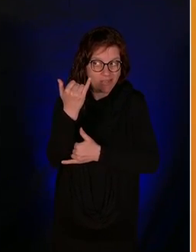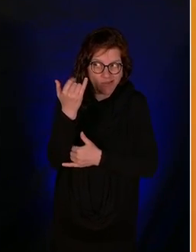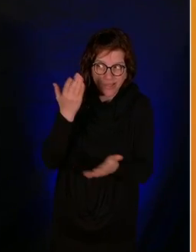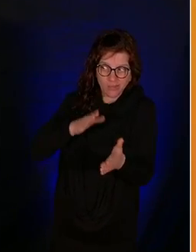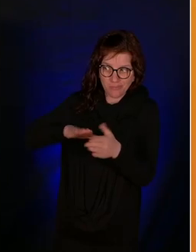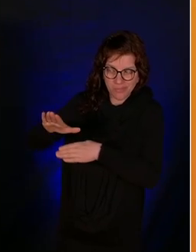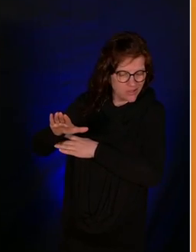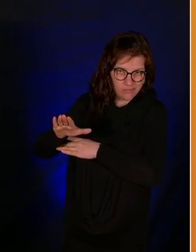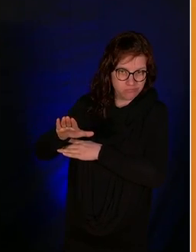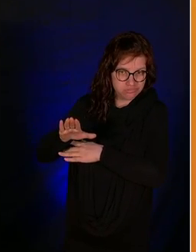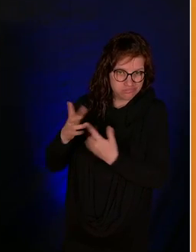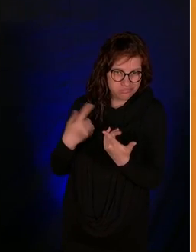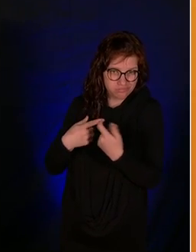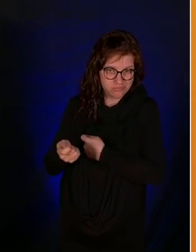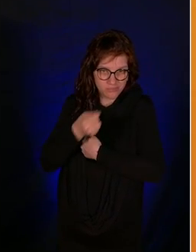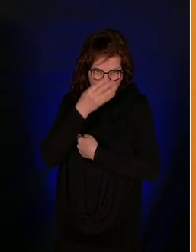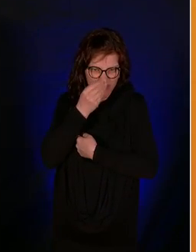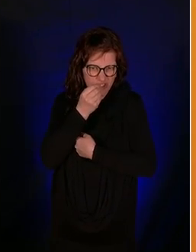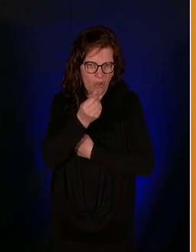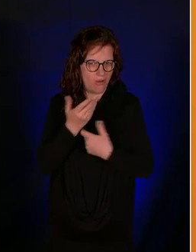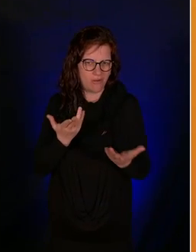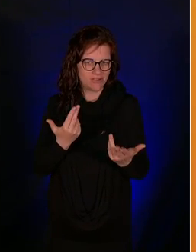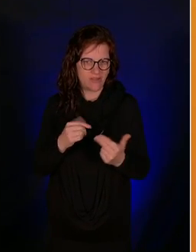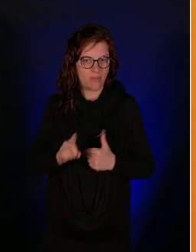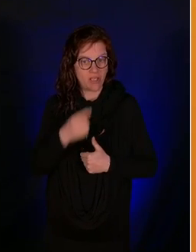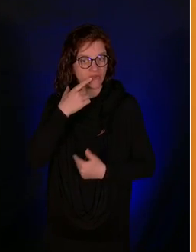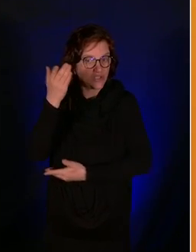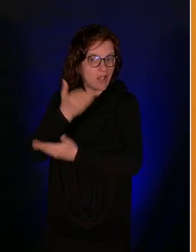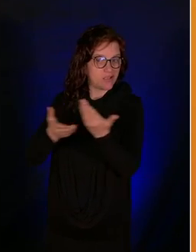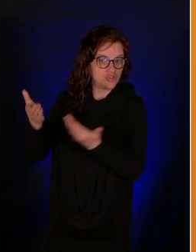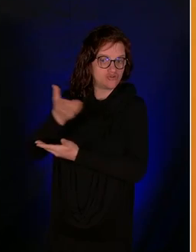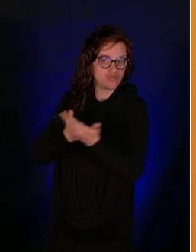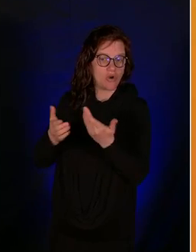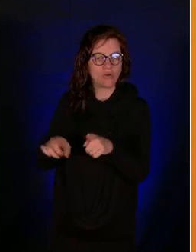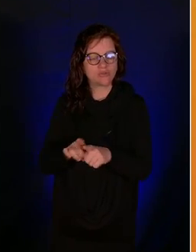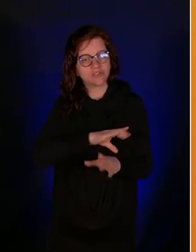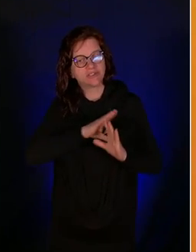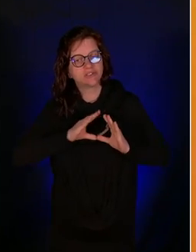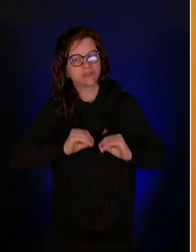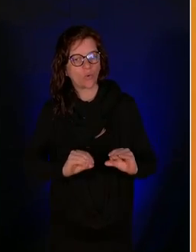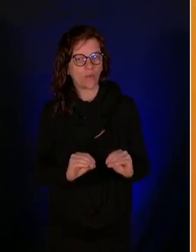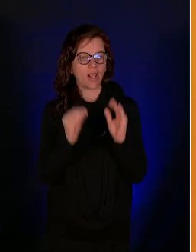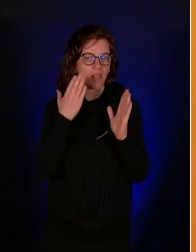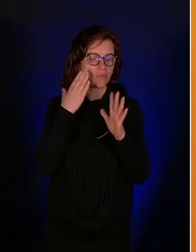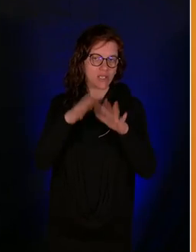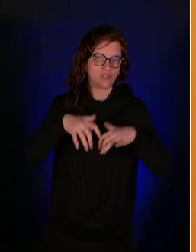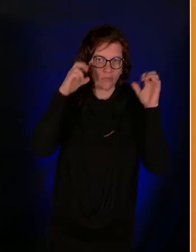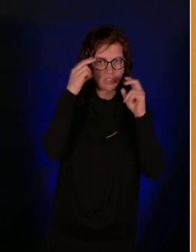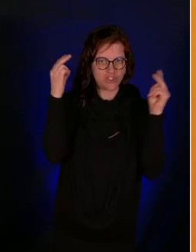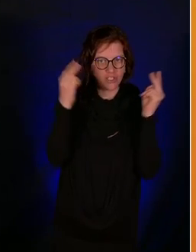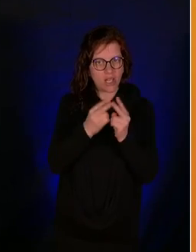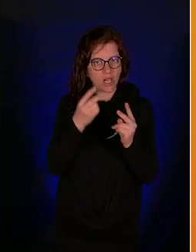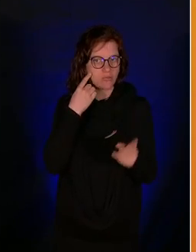ce syndicat-là. Et dans les échanges entre les uns et les autres, et puis dans les mises en application en Assemblée générale